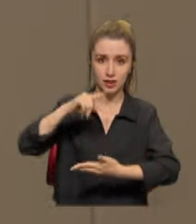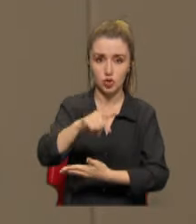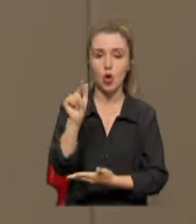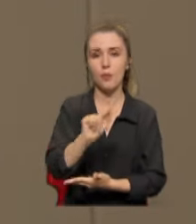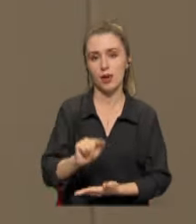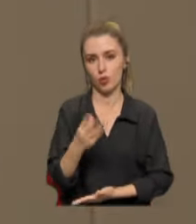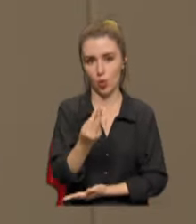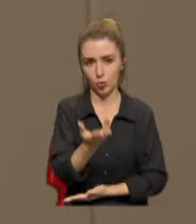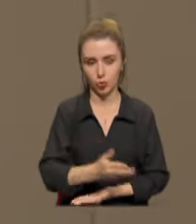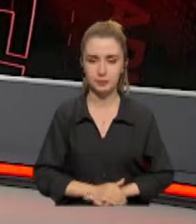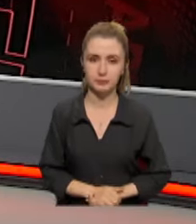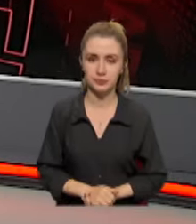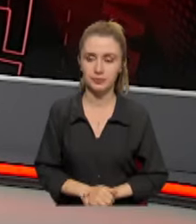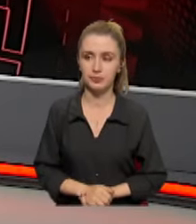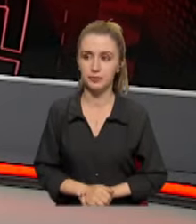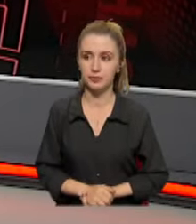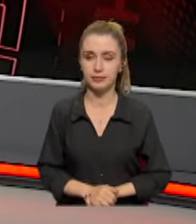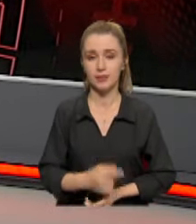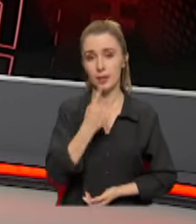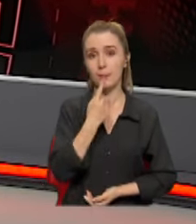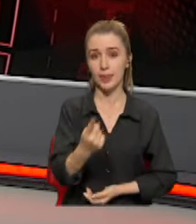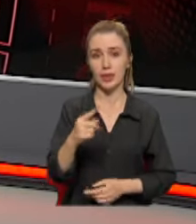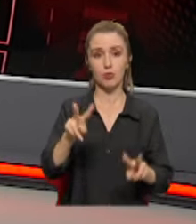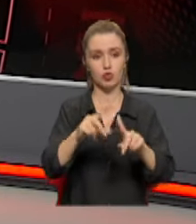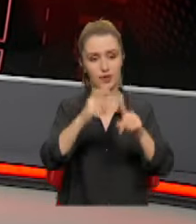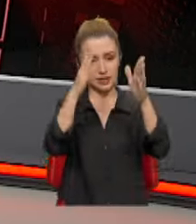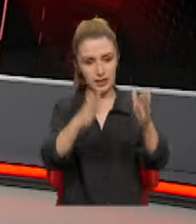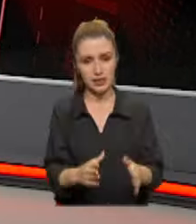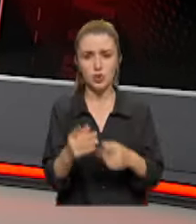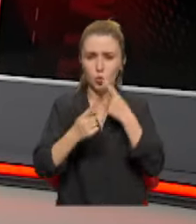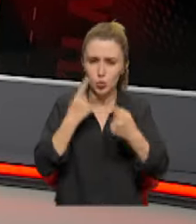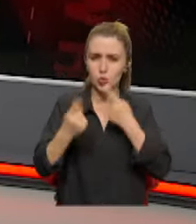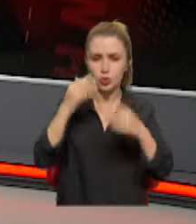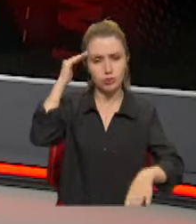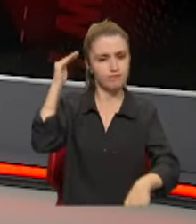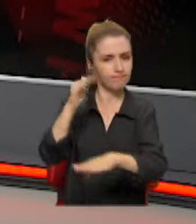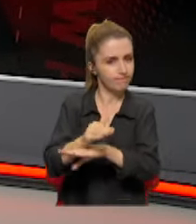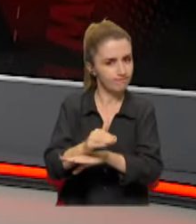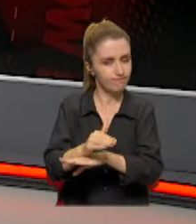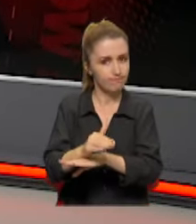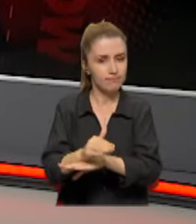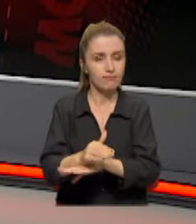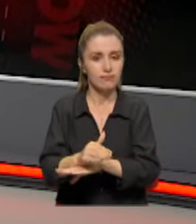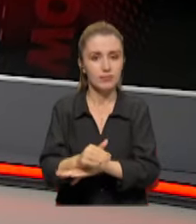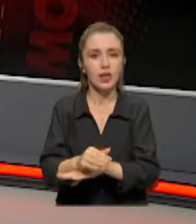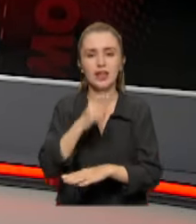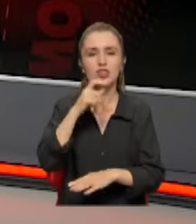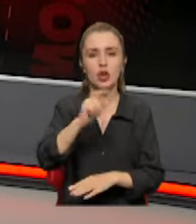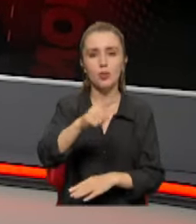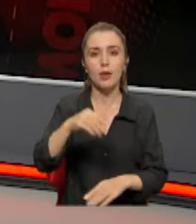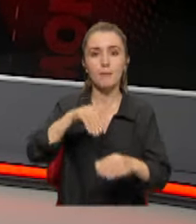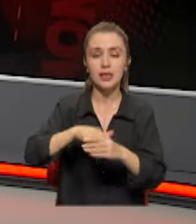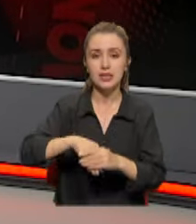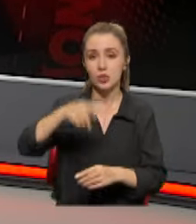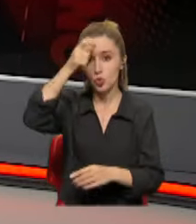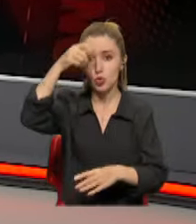memur olmuştur. Dedim ya, Destici zaten konuştukça batıyor. Meclis hem milli iradenin hem de